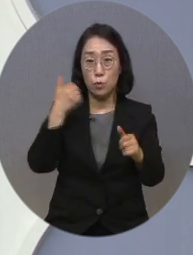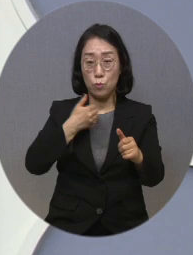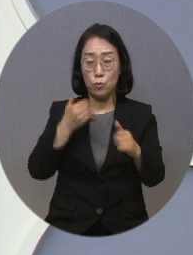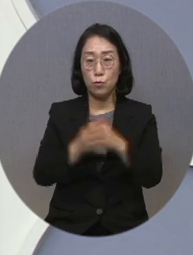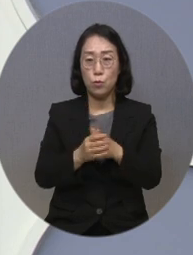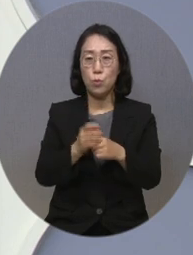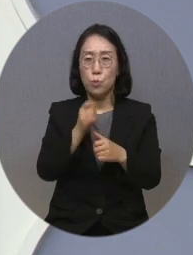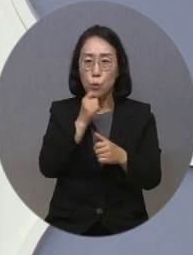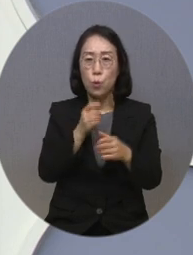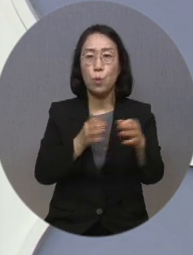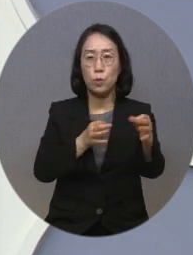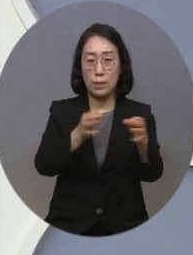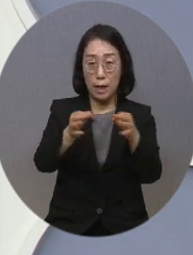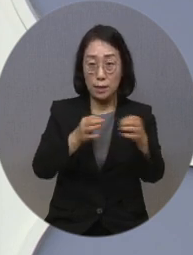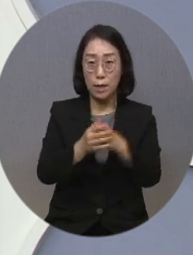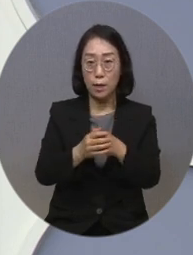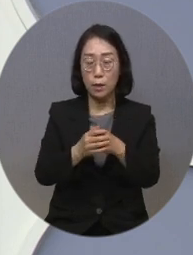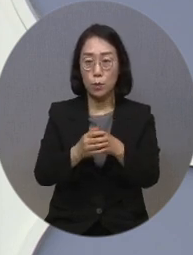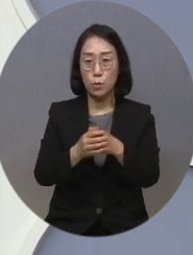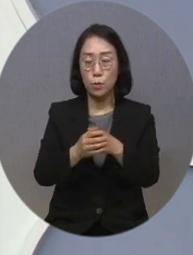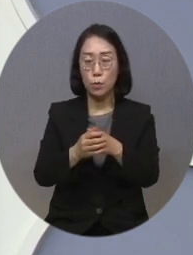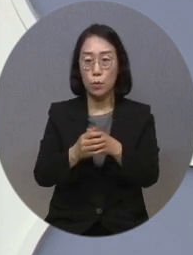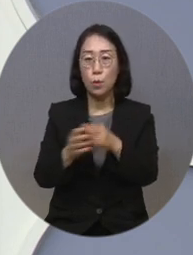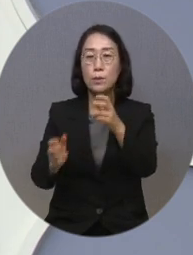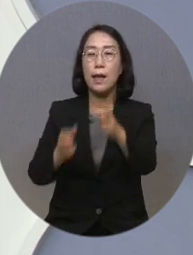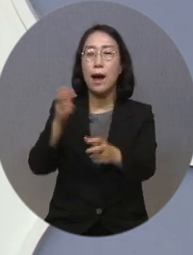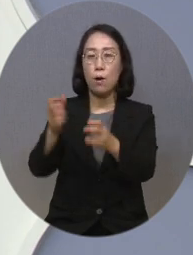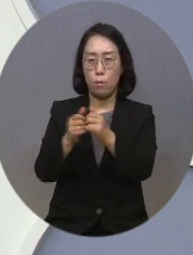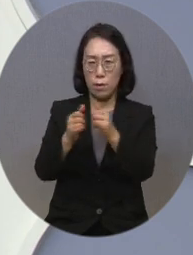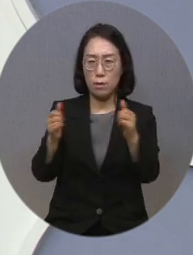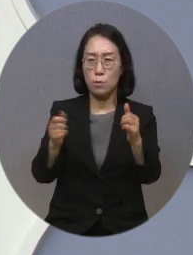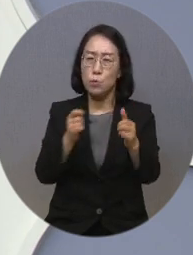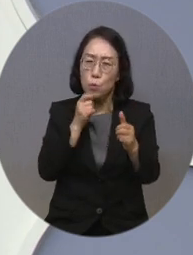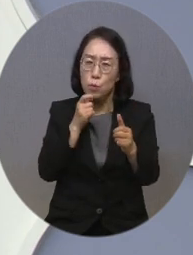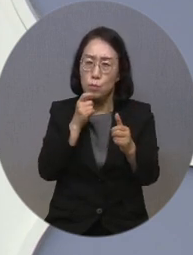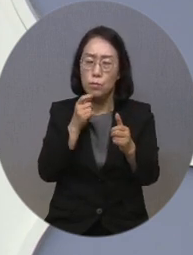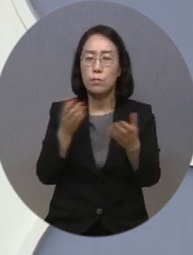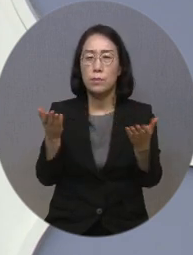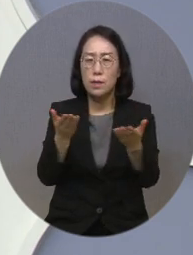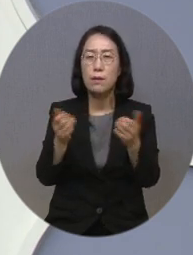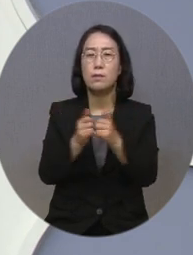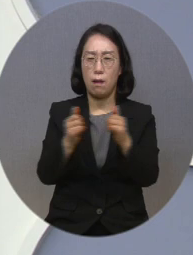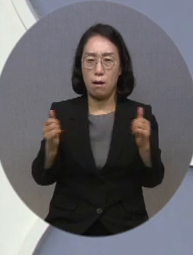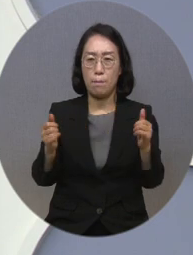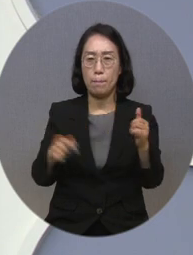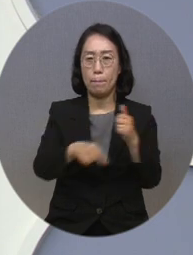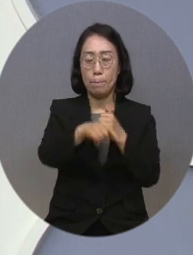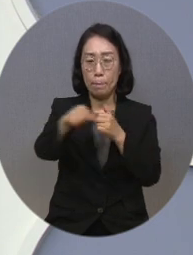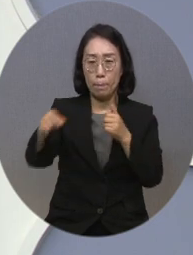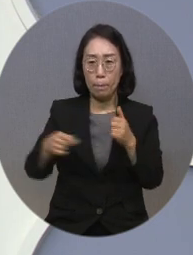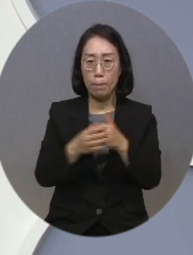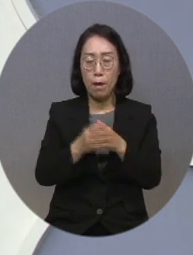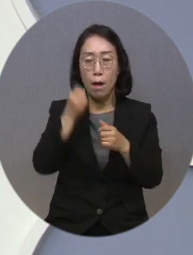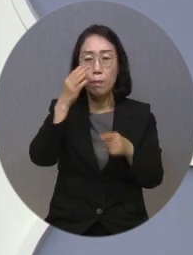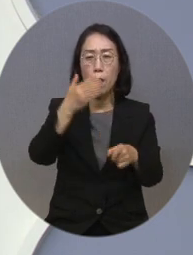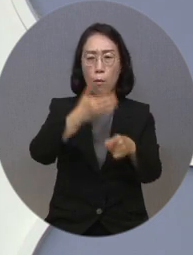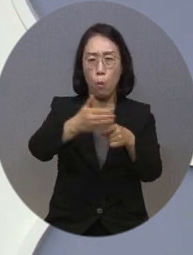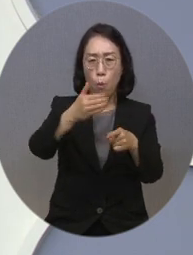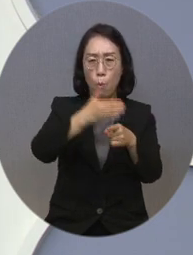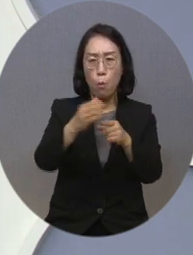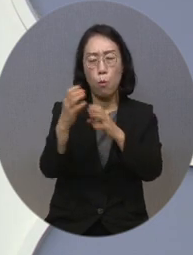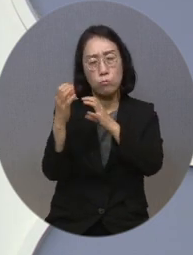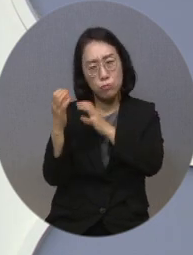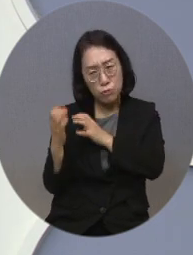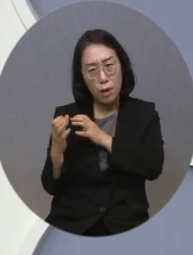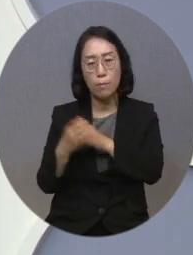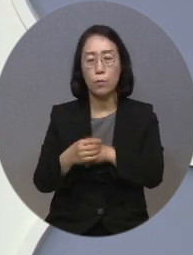아무래도 소상공인과 자영업자들이 아닐까. 그렇죠. 이렇게 생각을 합니다. 정말 이제 임대료는 그냥 이제 빌린